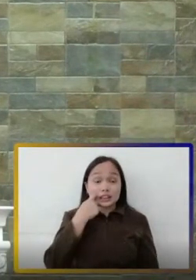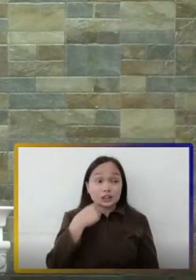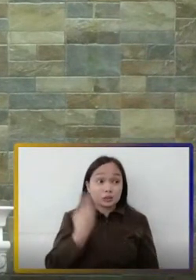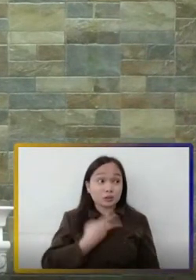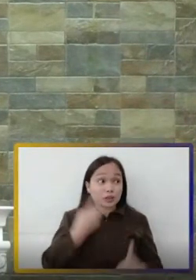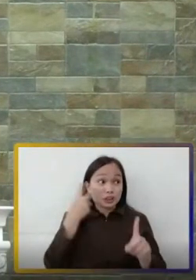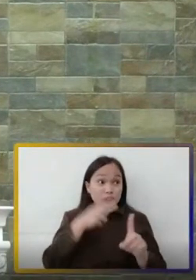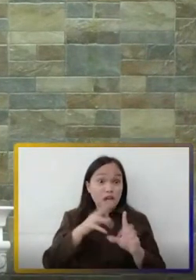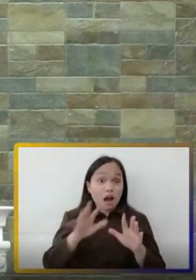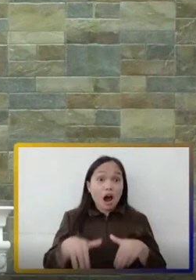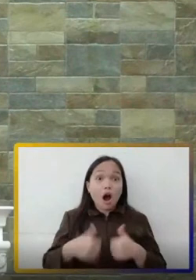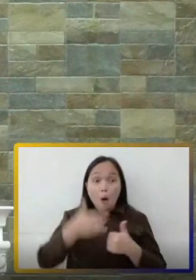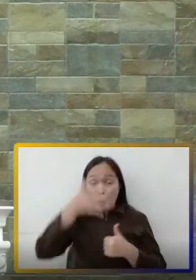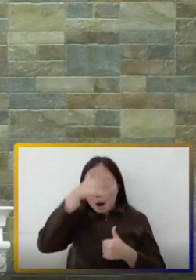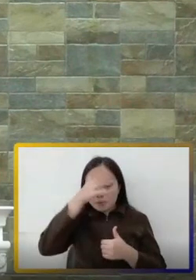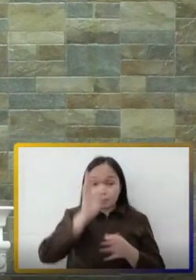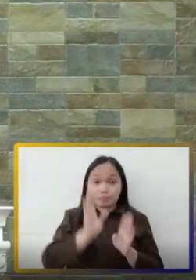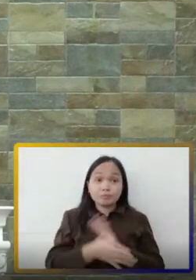gaano ka-proud yung tatay.